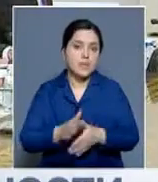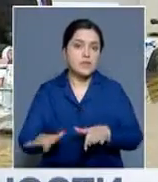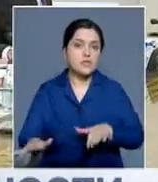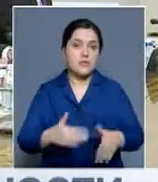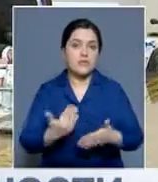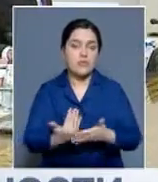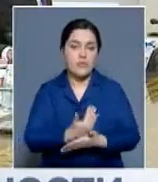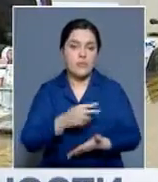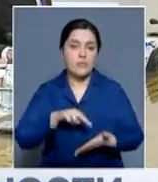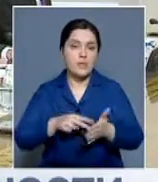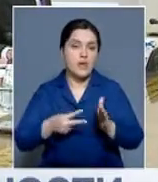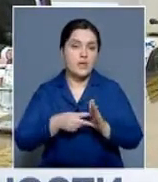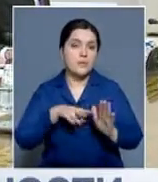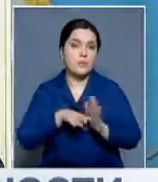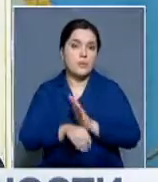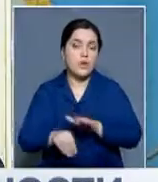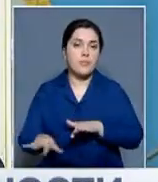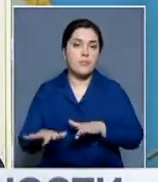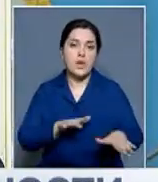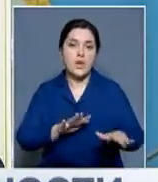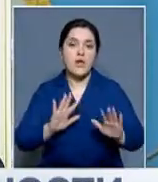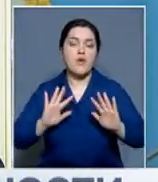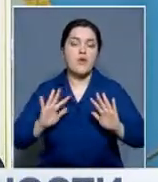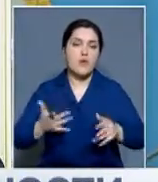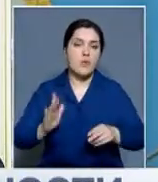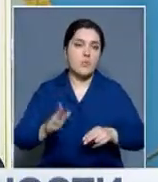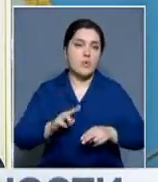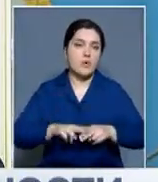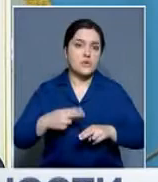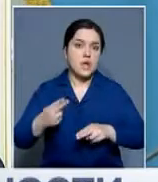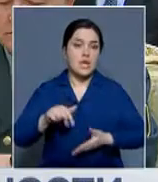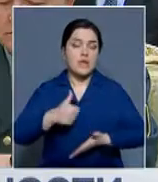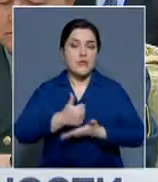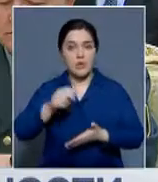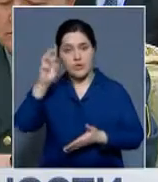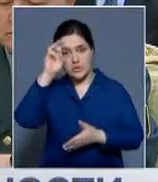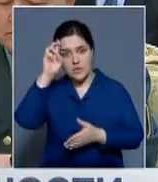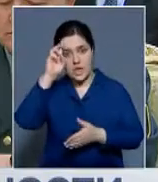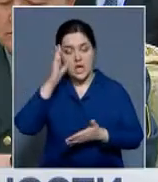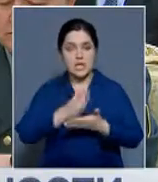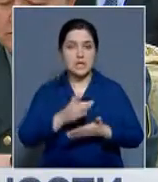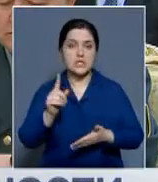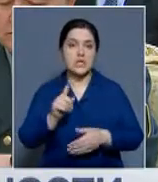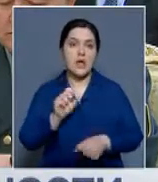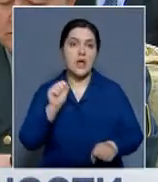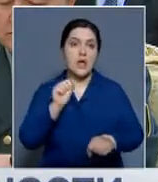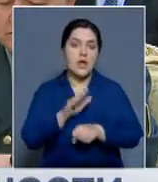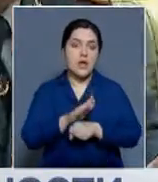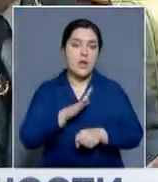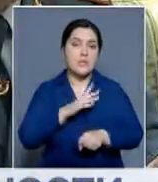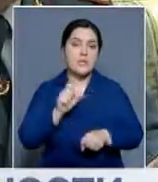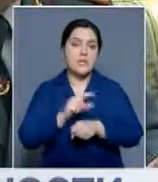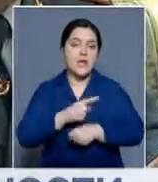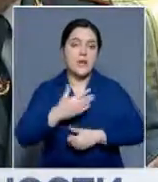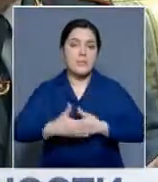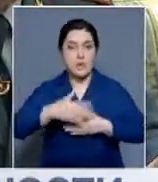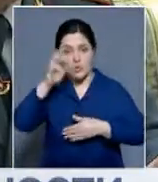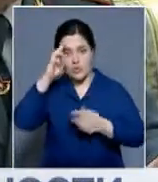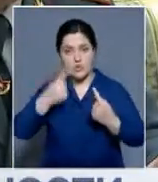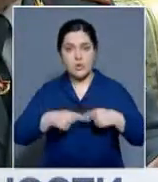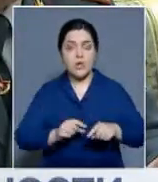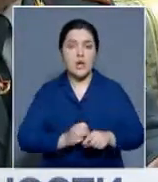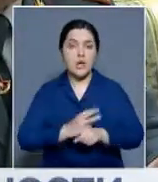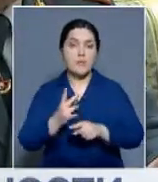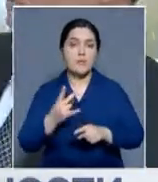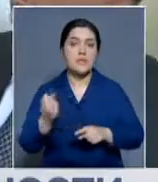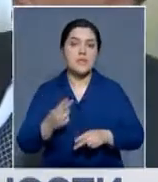направлений деятельности в новой стратегии предусмотрены меры реагирования. Также глава государства поставил ряд задач перед госорганами по обеспечению